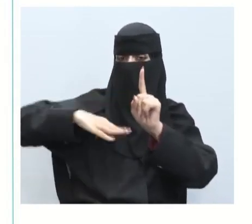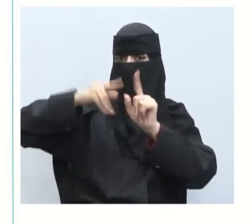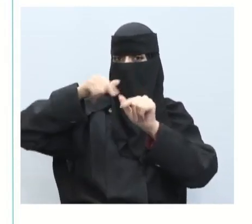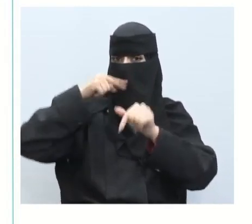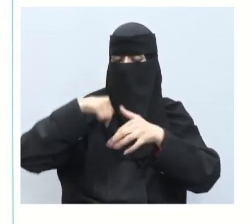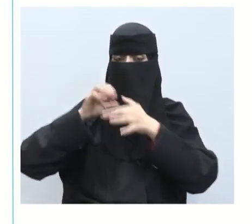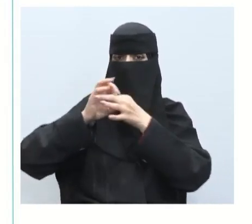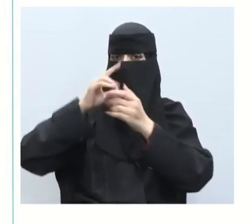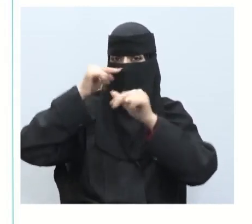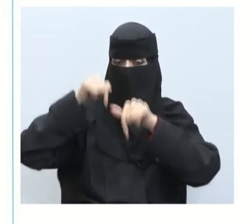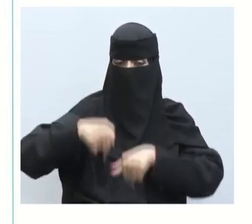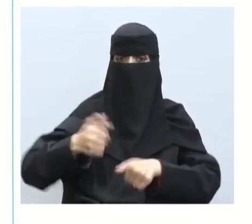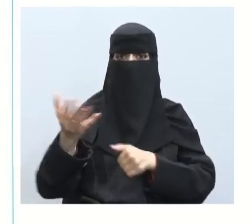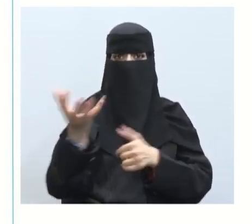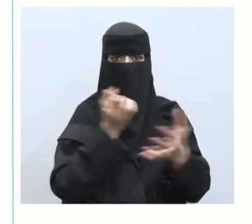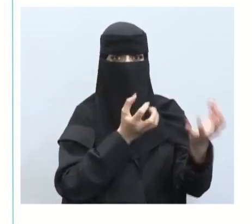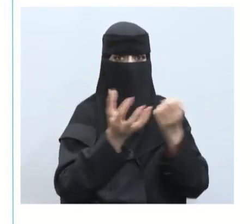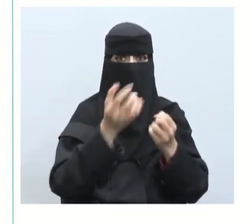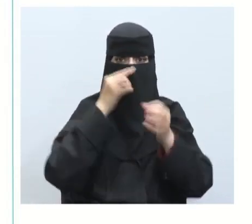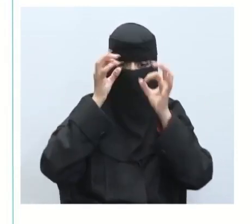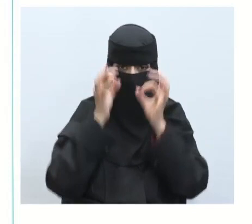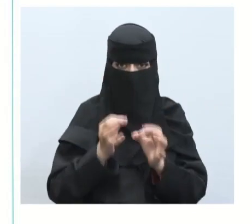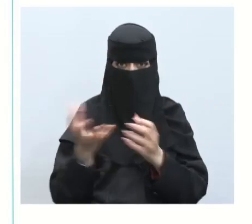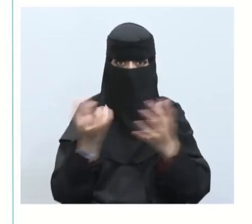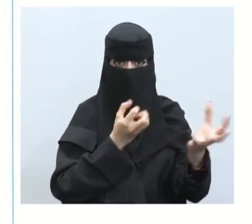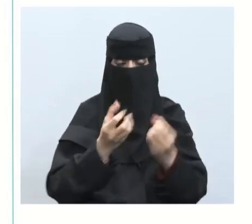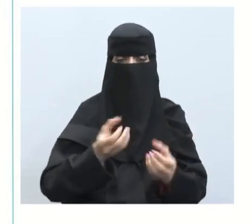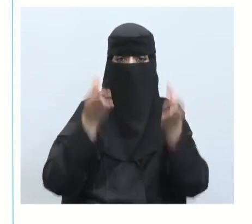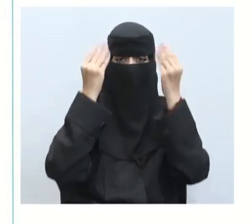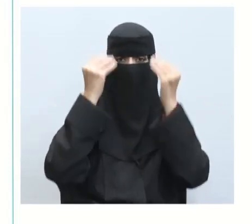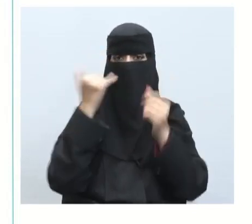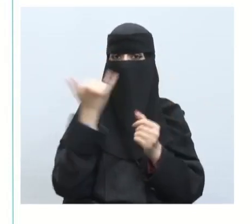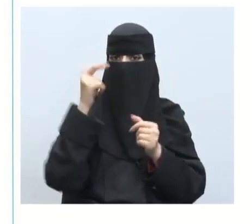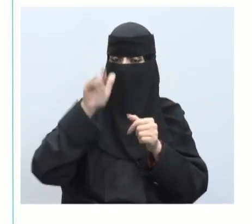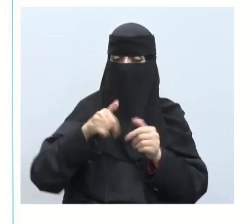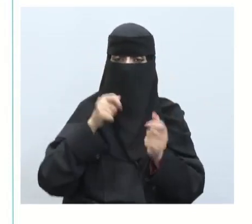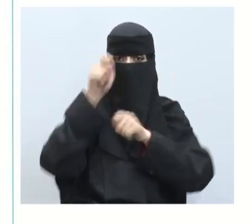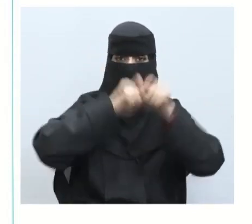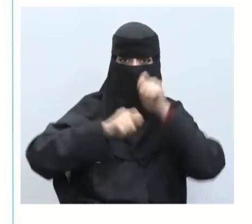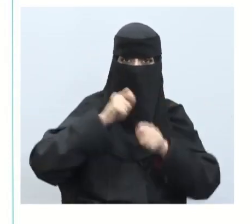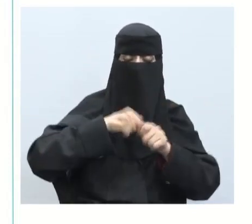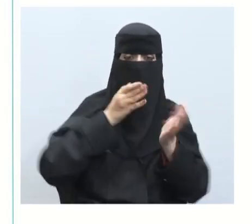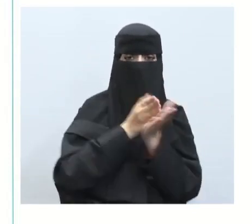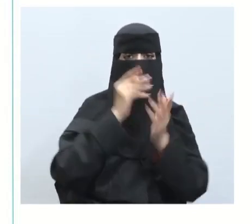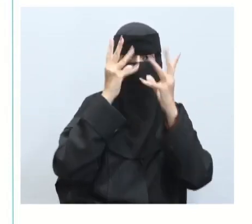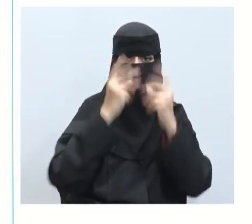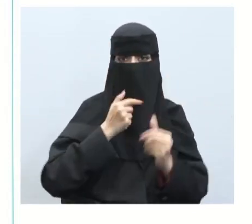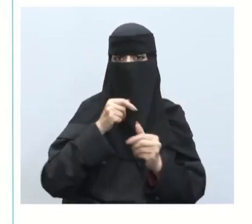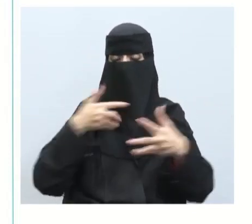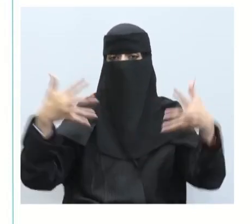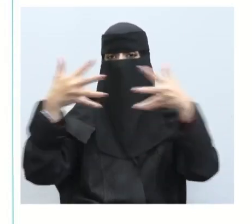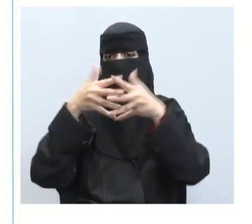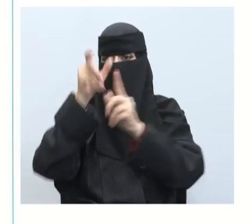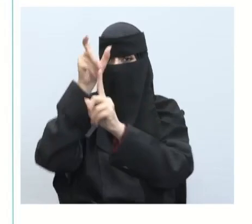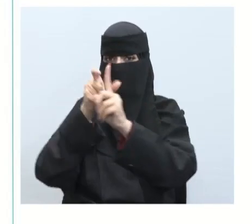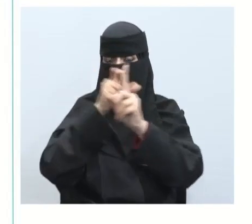المهمه من جمع المعلومات المهمه واستخدامها بطريقه مناسبه ومشاركتها من يحتاج اليها اذا